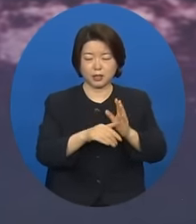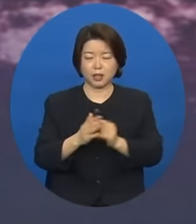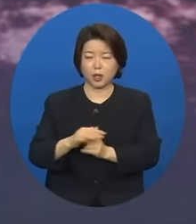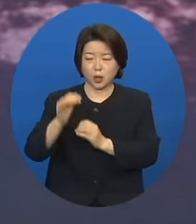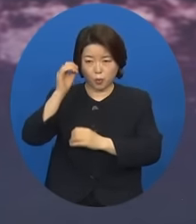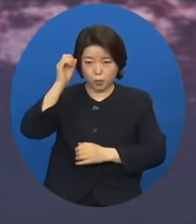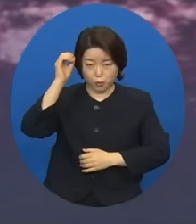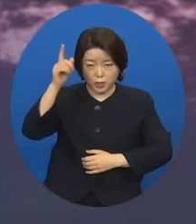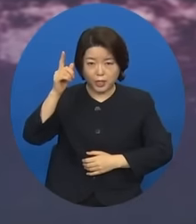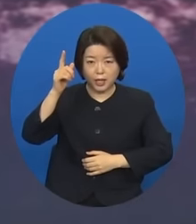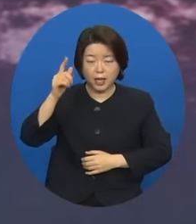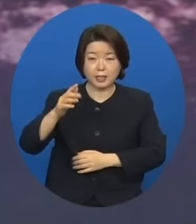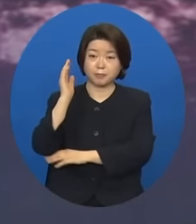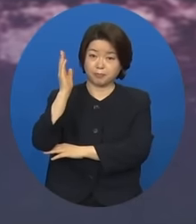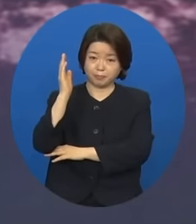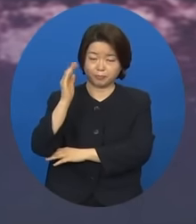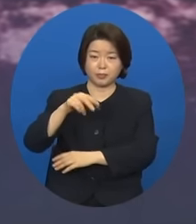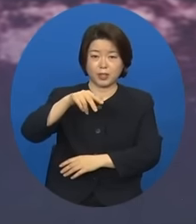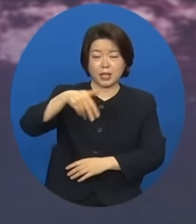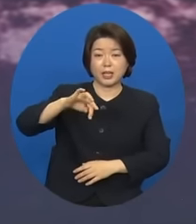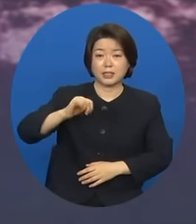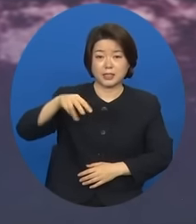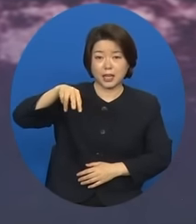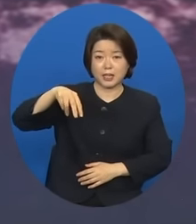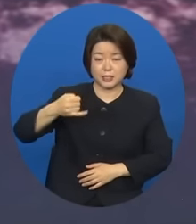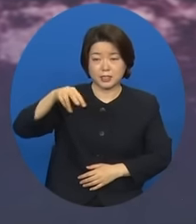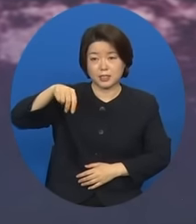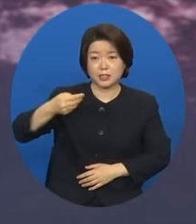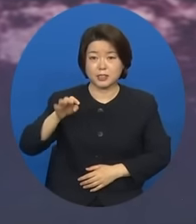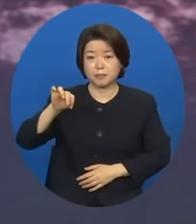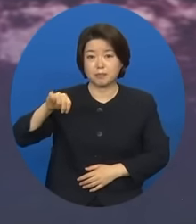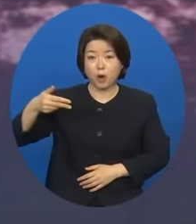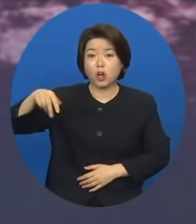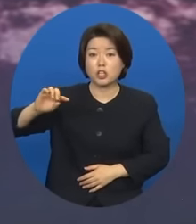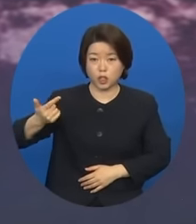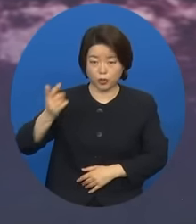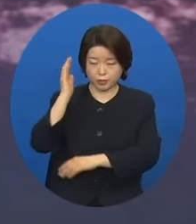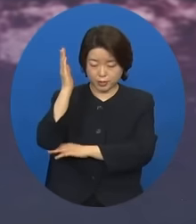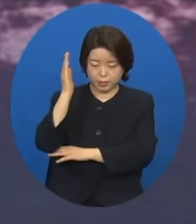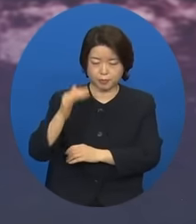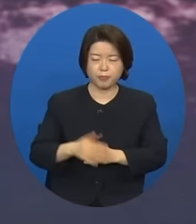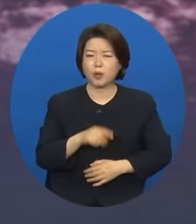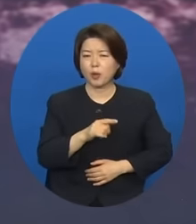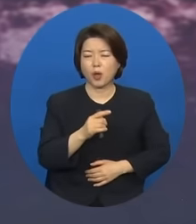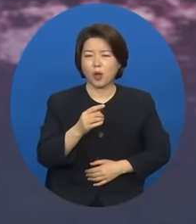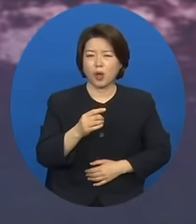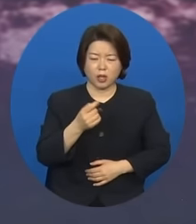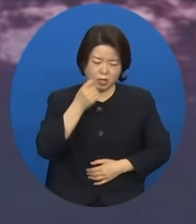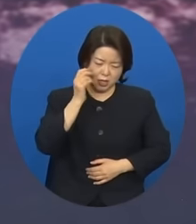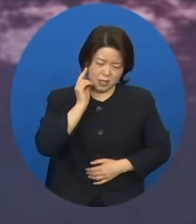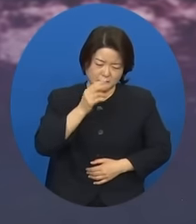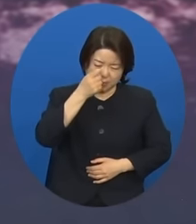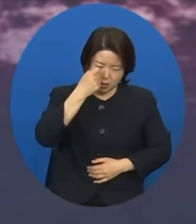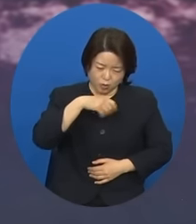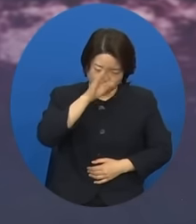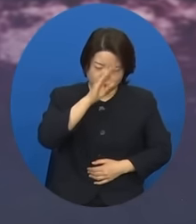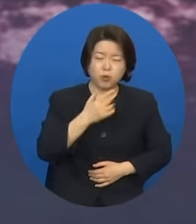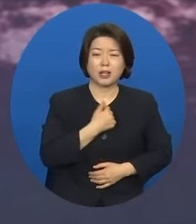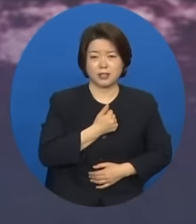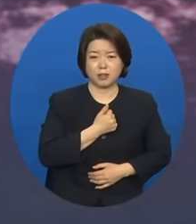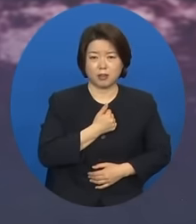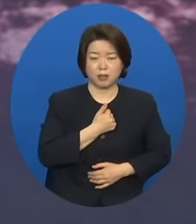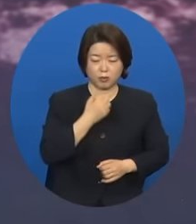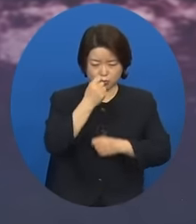파전이 참 위대한 설교자요 심한 울증을 겪었습니다 수십년간 우울증과